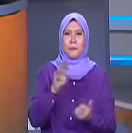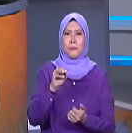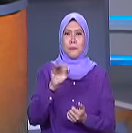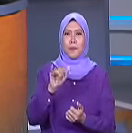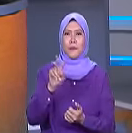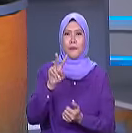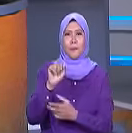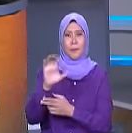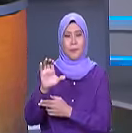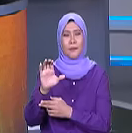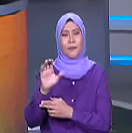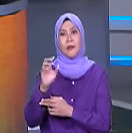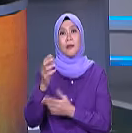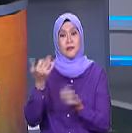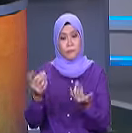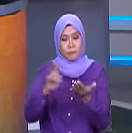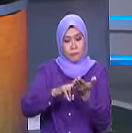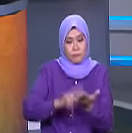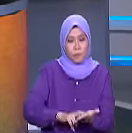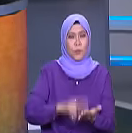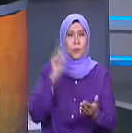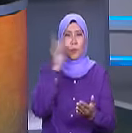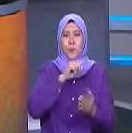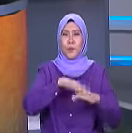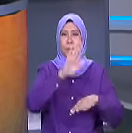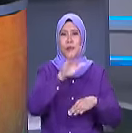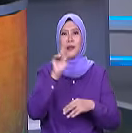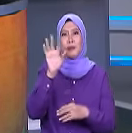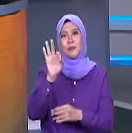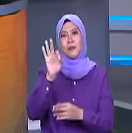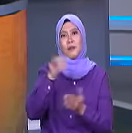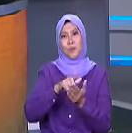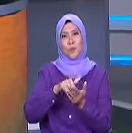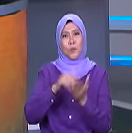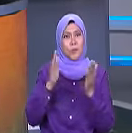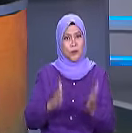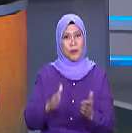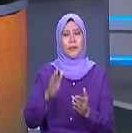MyVac Bukan Kesihatan merekodkan pendaftaran luar jangka dengan seramai